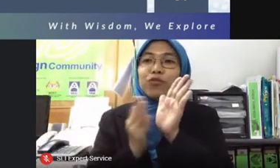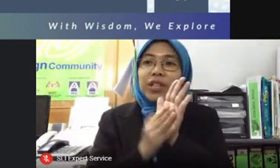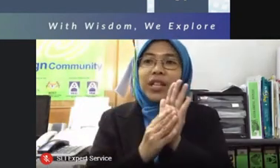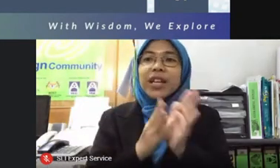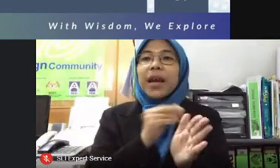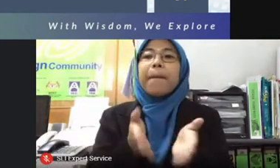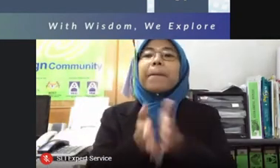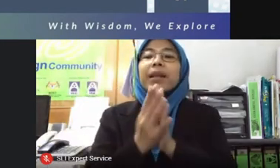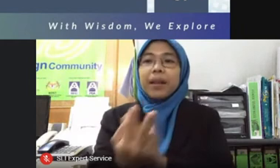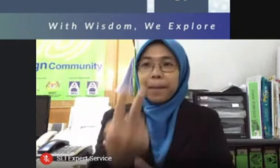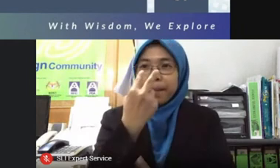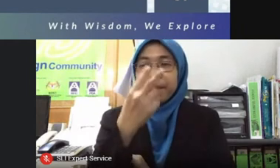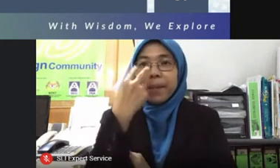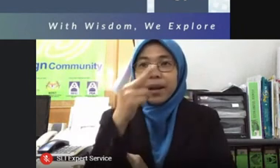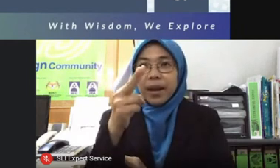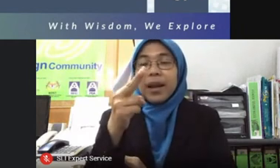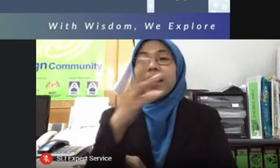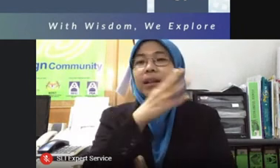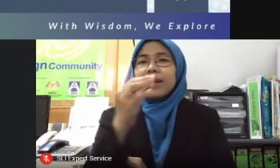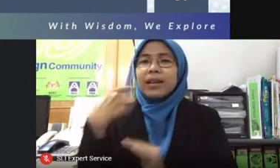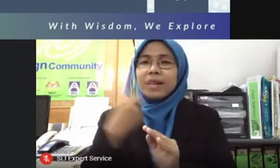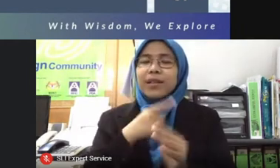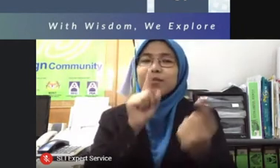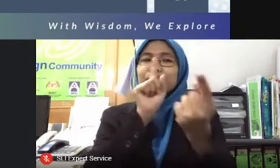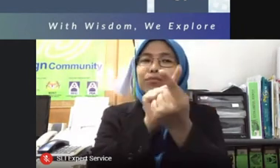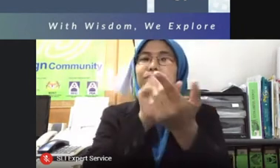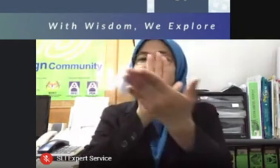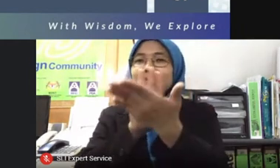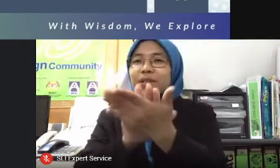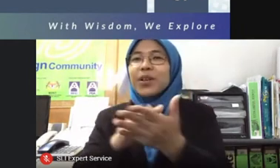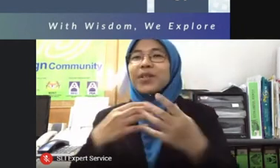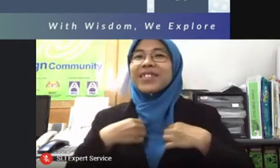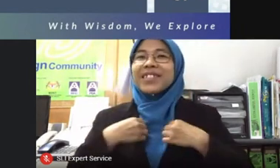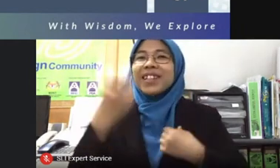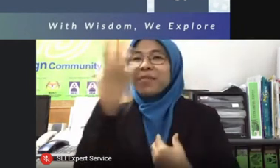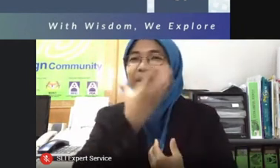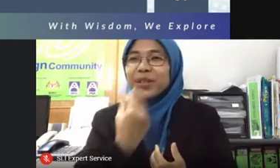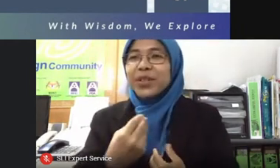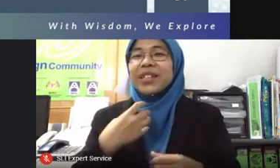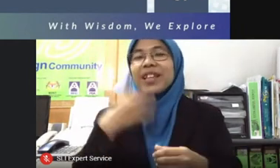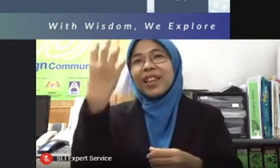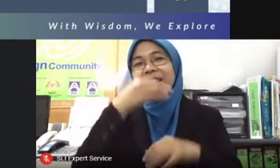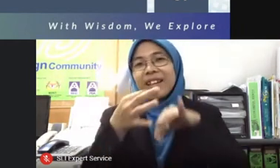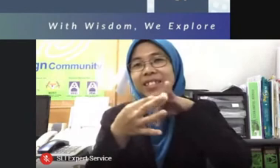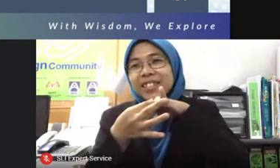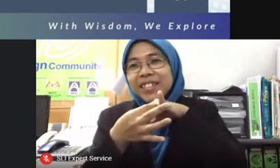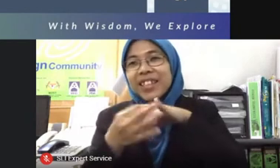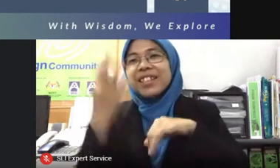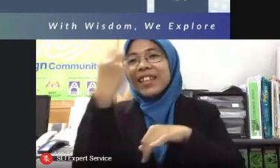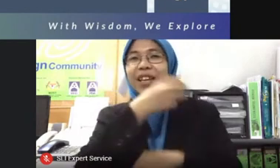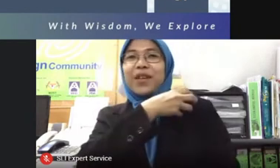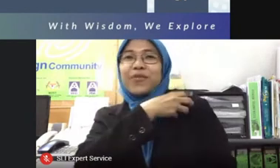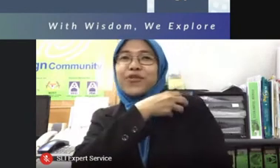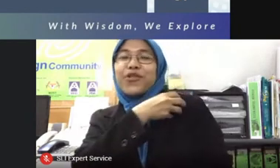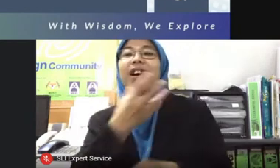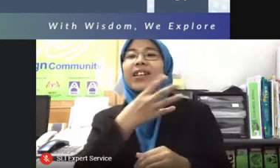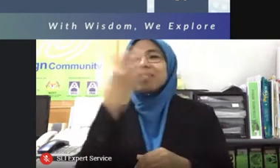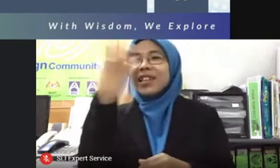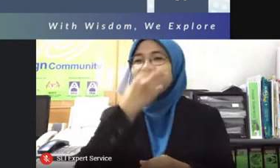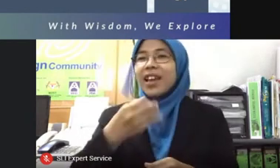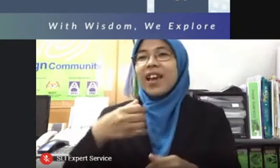minta pendapat. Puji orang yang kita jumpa. Cantiknya baju, cantiknya cincin, cantiknya brooch, okay?